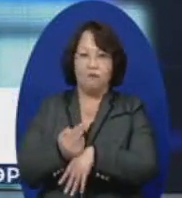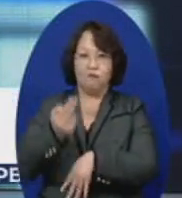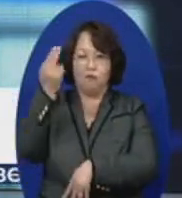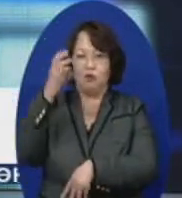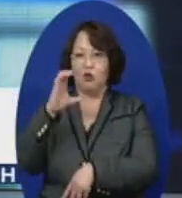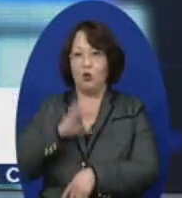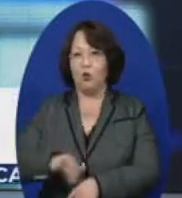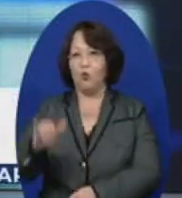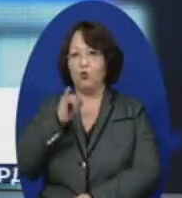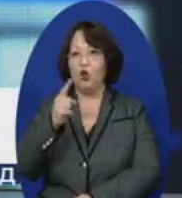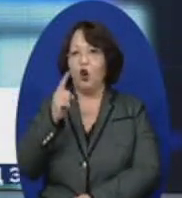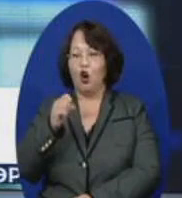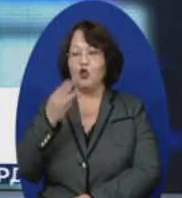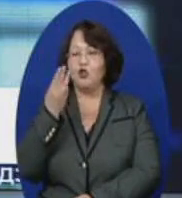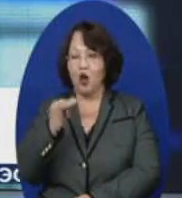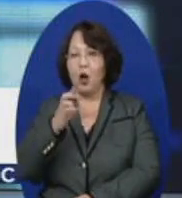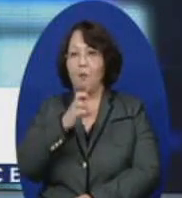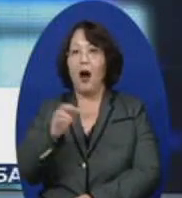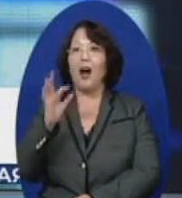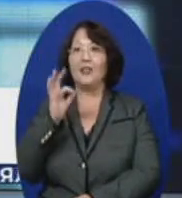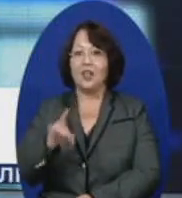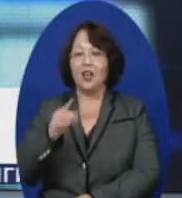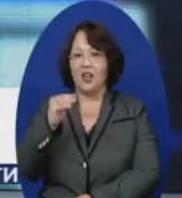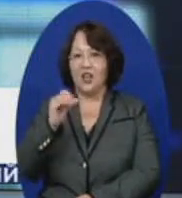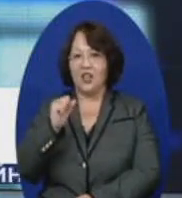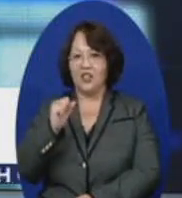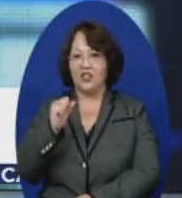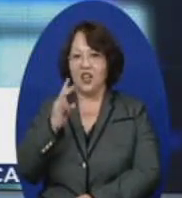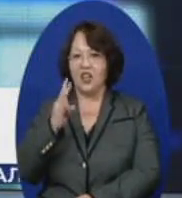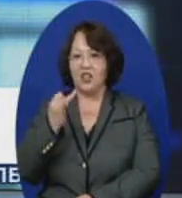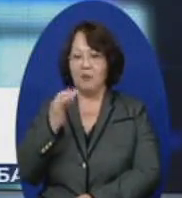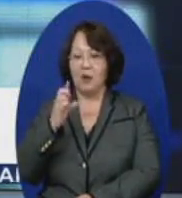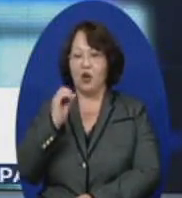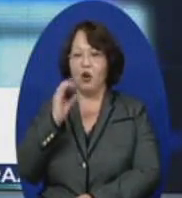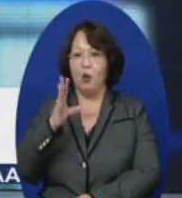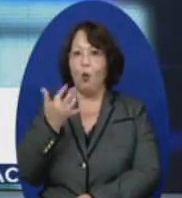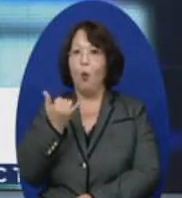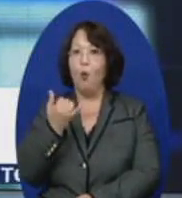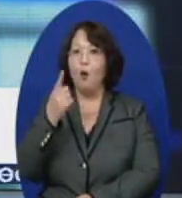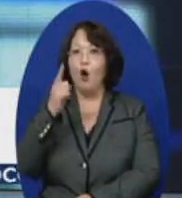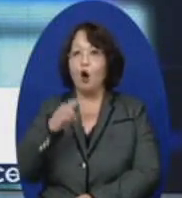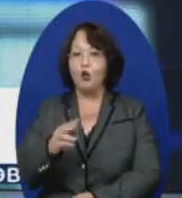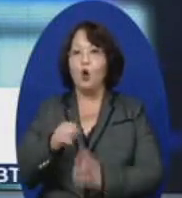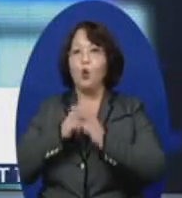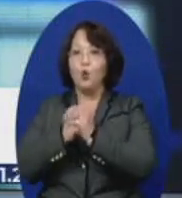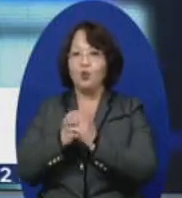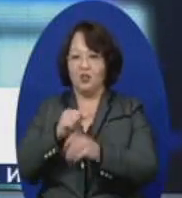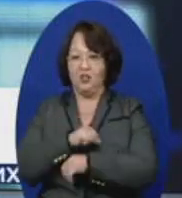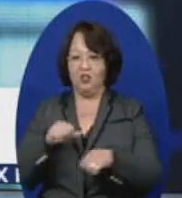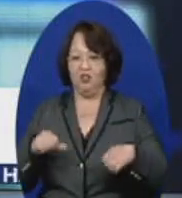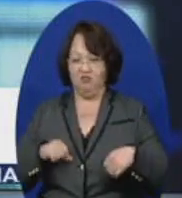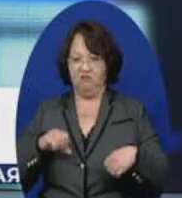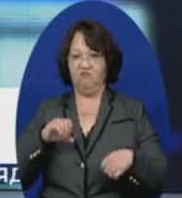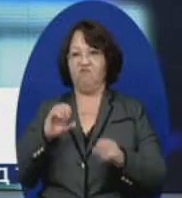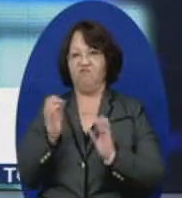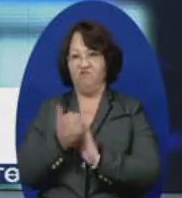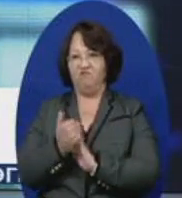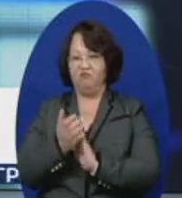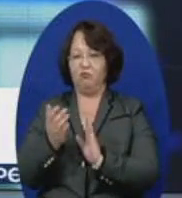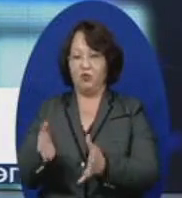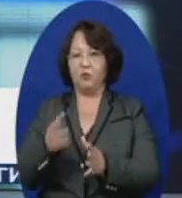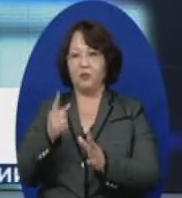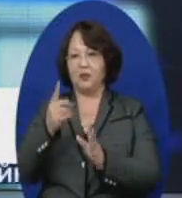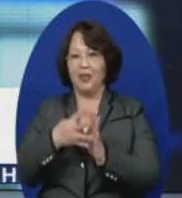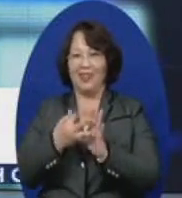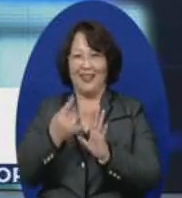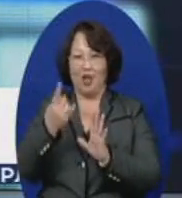Зөвлөлт холбоот улсын Хошой Баатар Жанибеков нийслэлийн хүндэт иргэн боллоо. Төвний Улаанбаатар хотын хүндэт иргэн болгох тогтоол 1981 онд